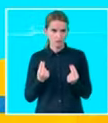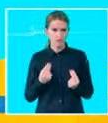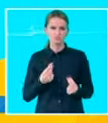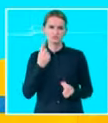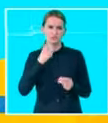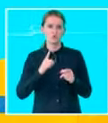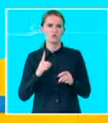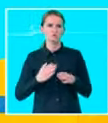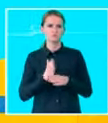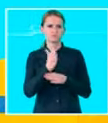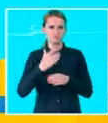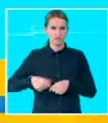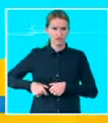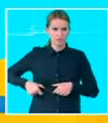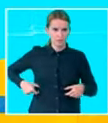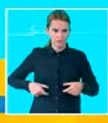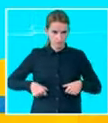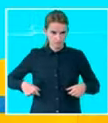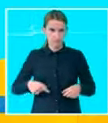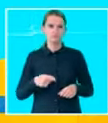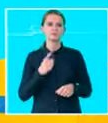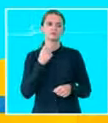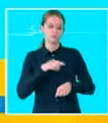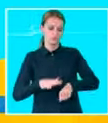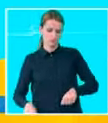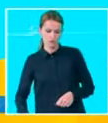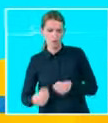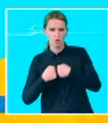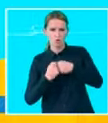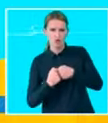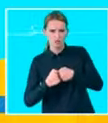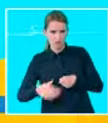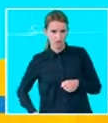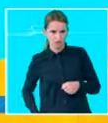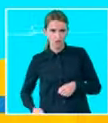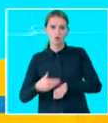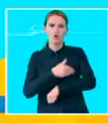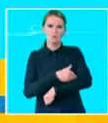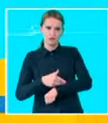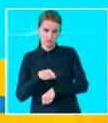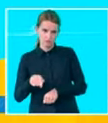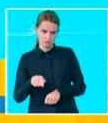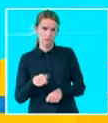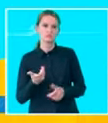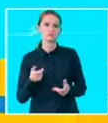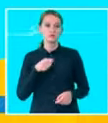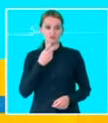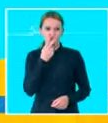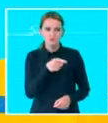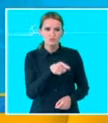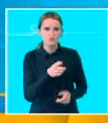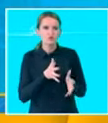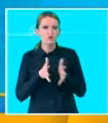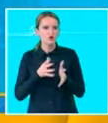коляна става, но е стабилен и всичко е наред. И така хубавата новина е, човещината беше там. Браво, добре. Хайде с